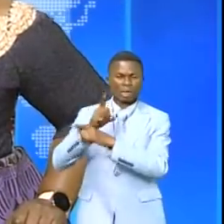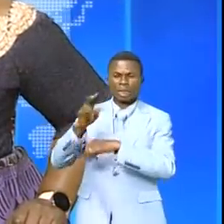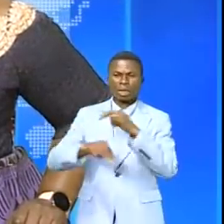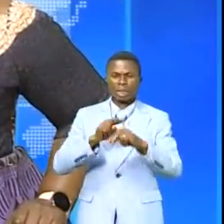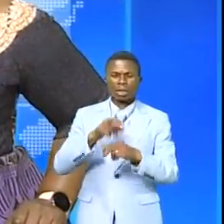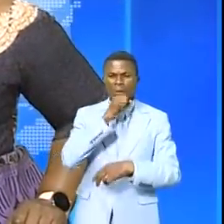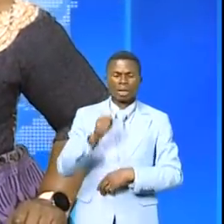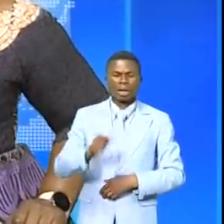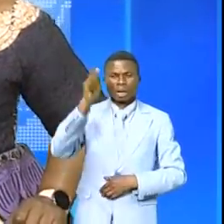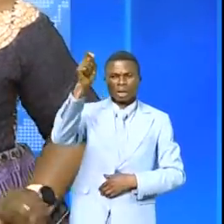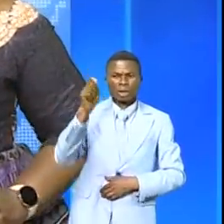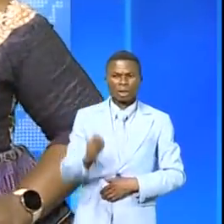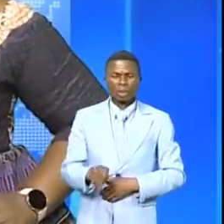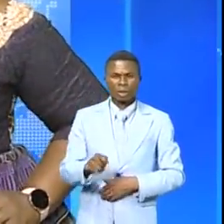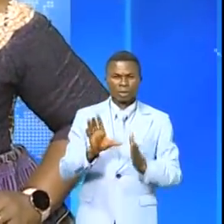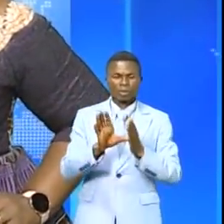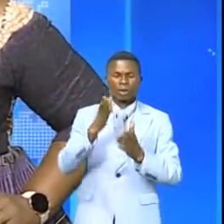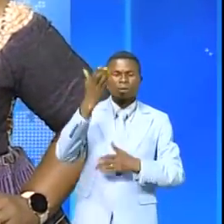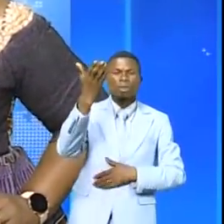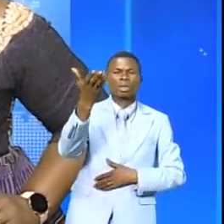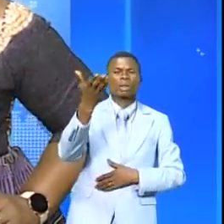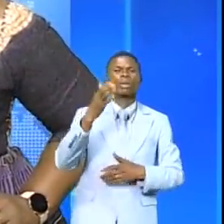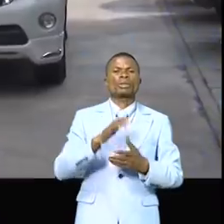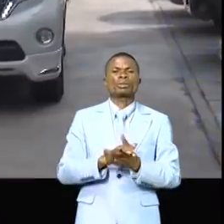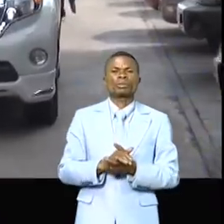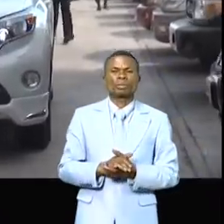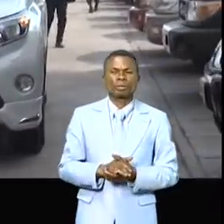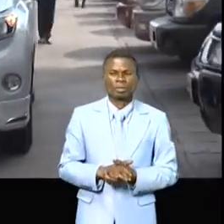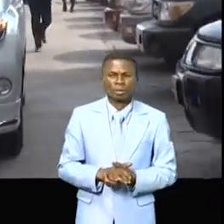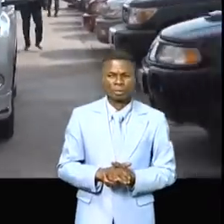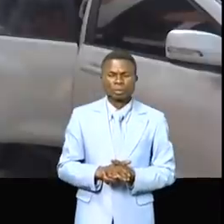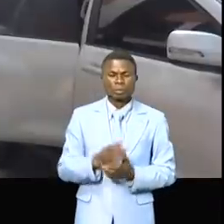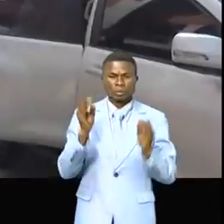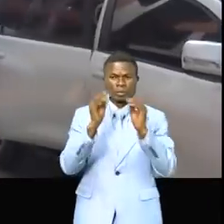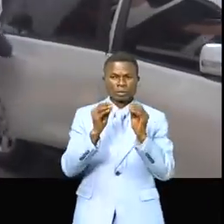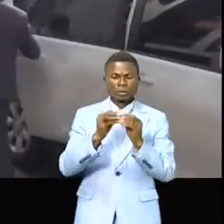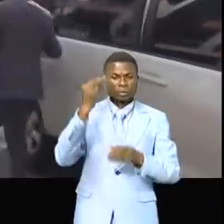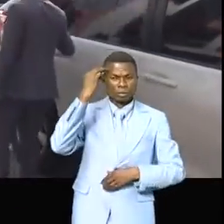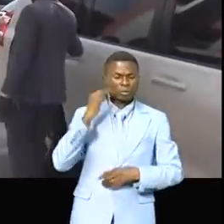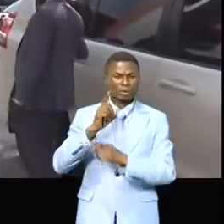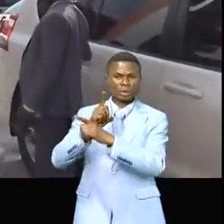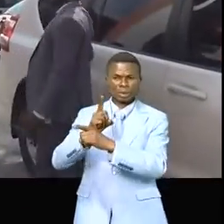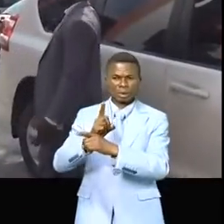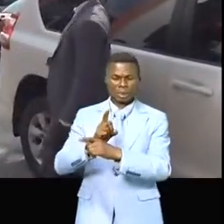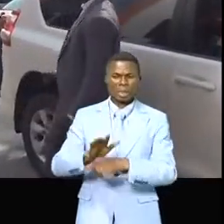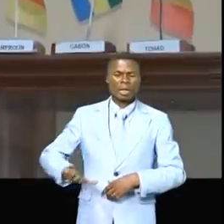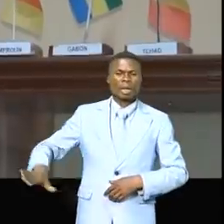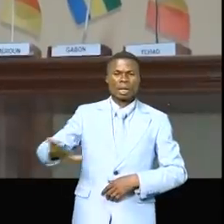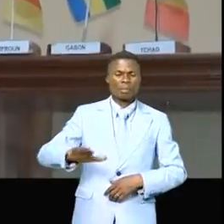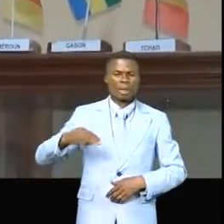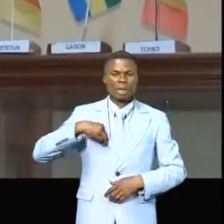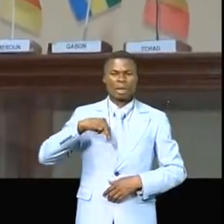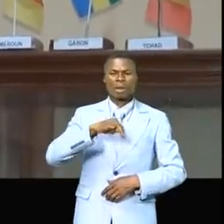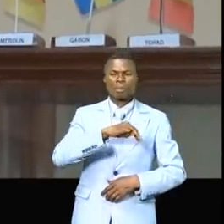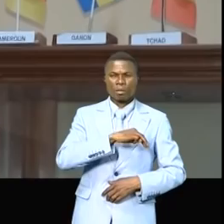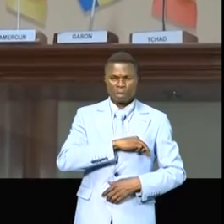et ancien combattant Gilbert Kabanda, Georges-Frédéric Ndibou. Cette réunion des ministres de la Défense des pays membres de la Communauté